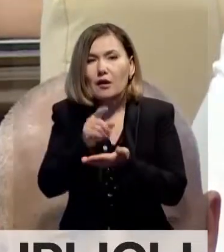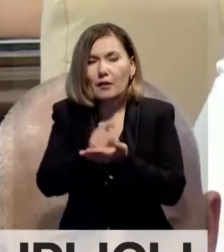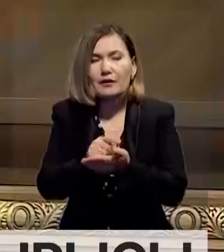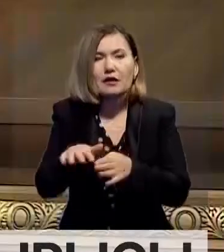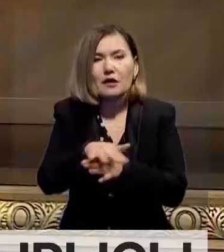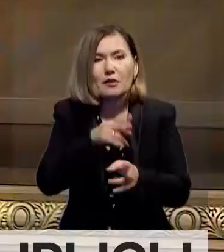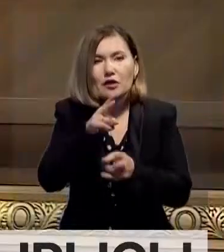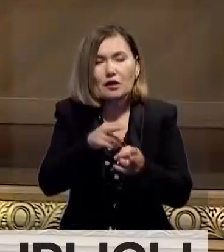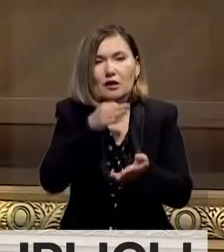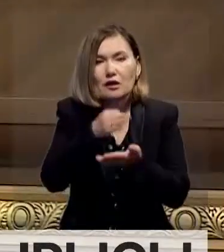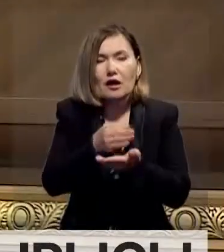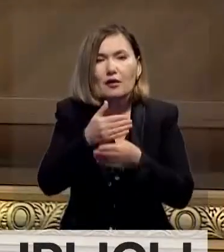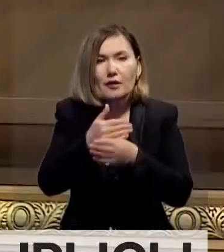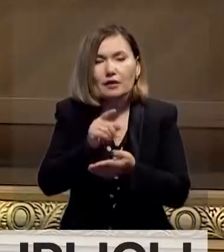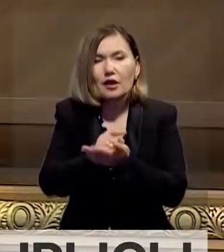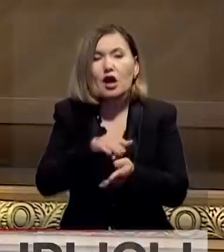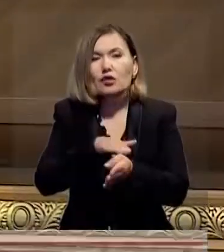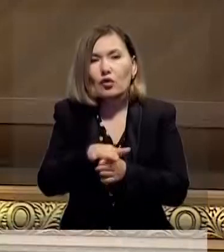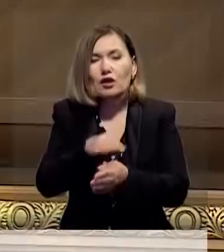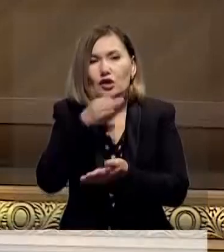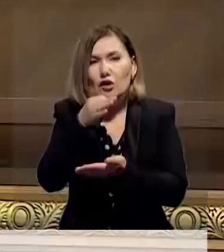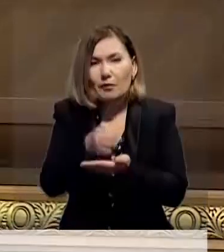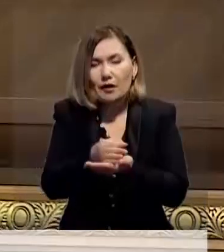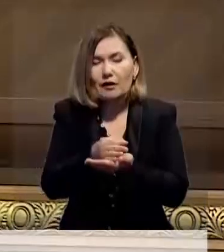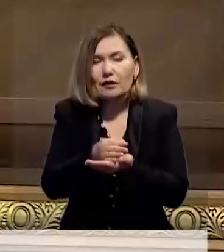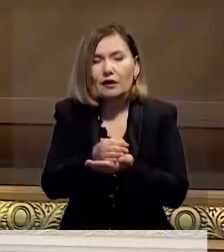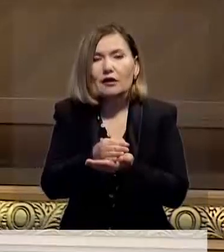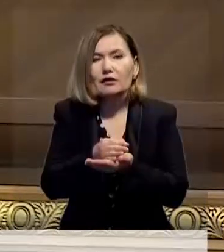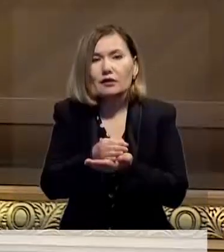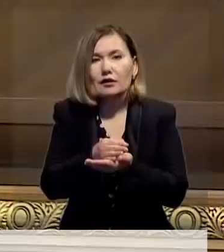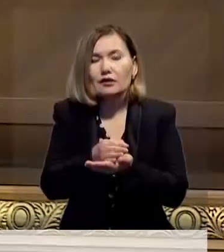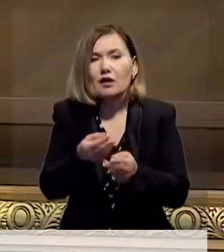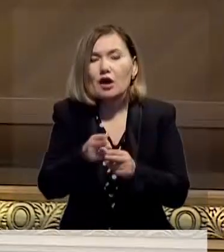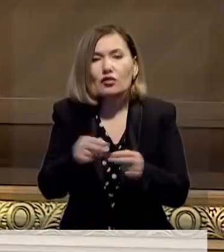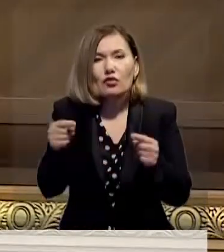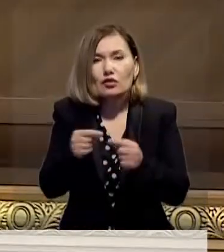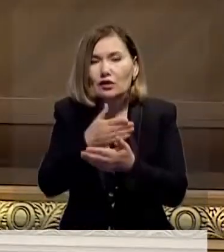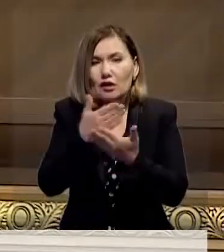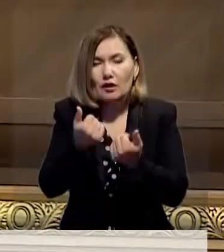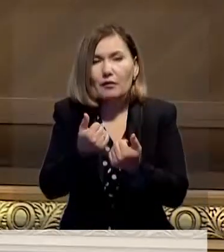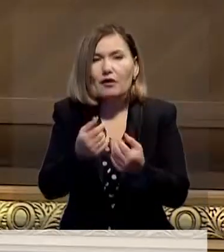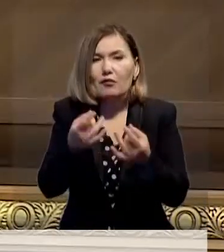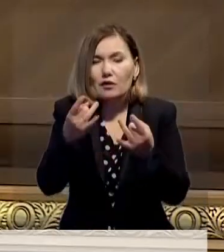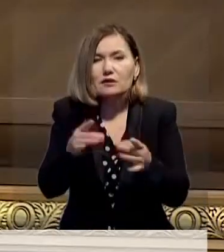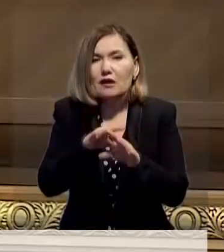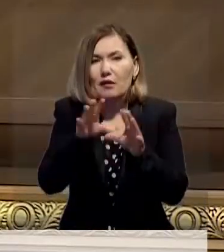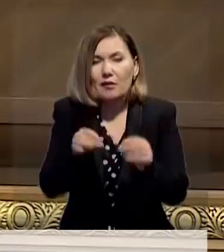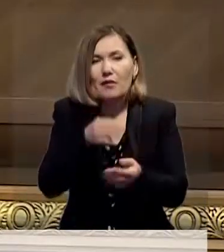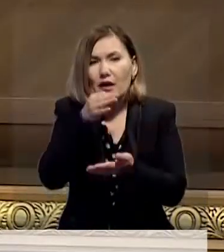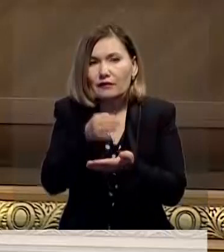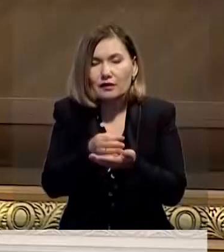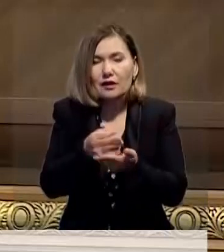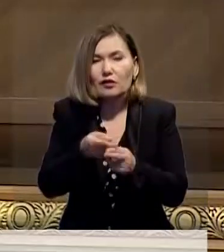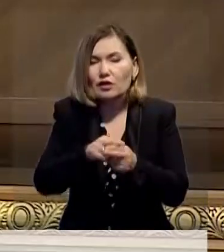Өкінішке қарай, бізге толық жауаптың орнына жалпылама, сырғытпа жауаптар жиі келеді. Егер бұл